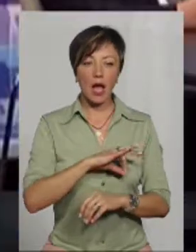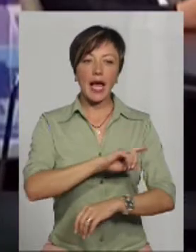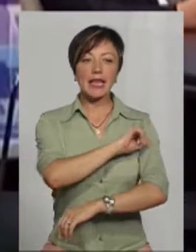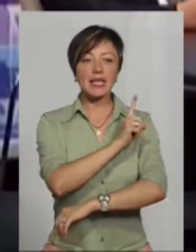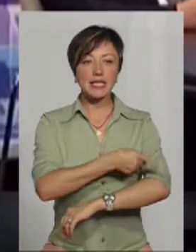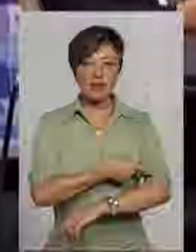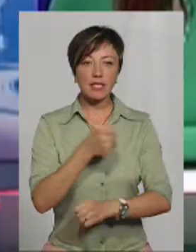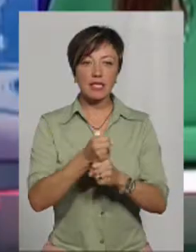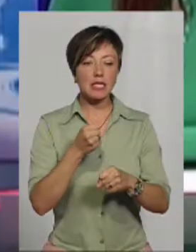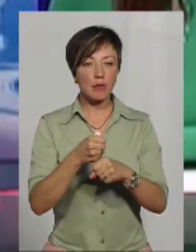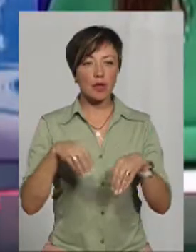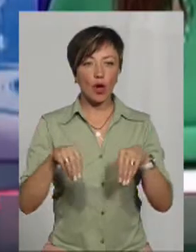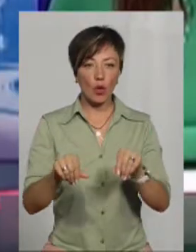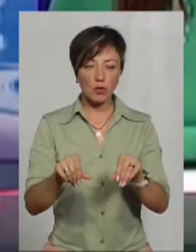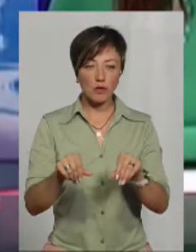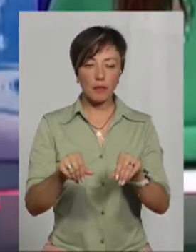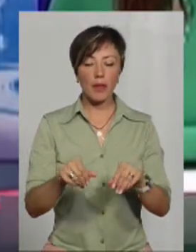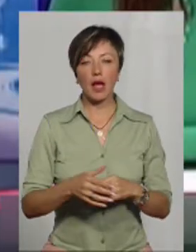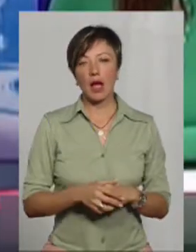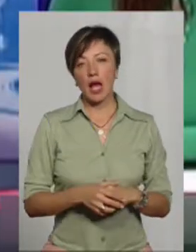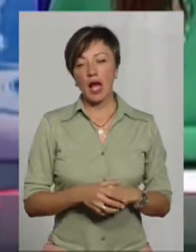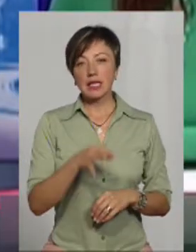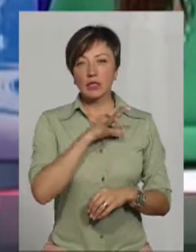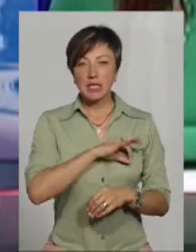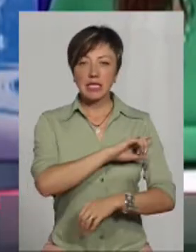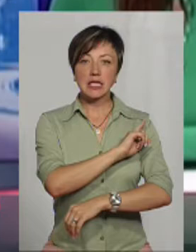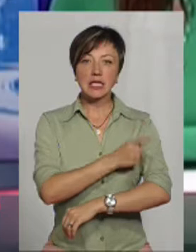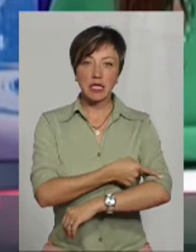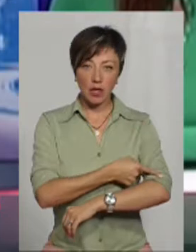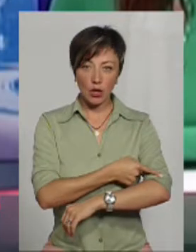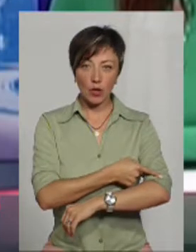інтенсивне землеробство. Застосовуючи сильно